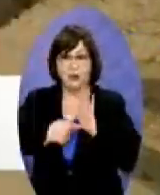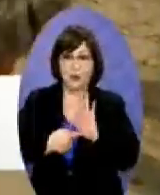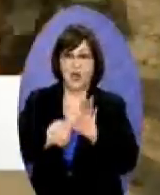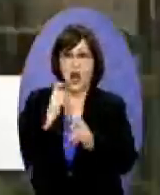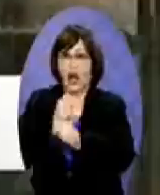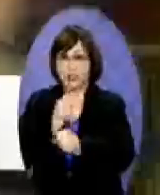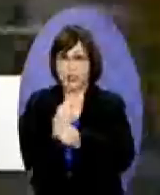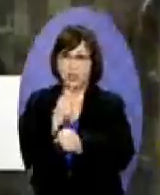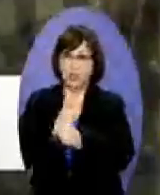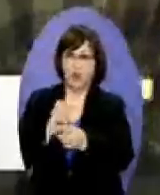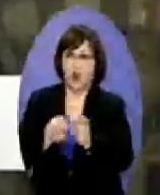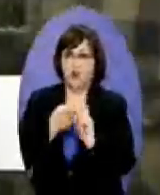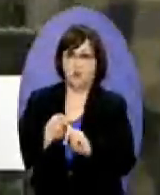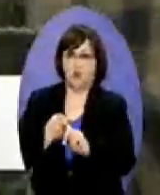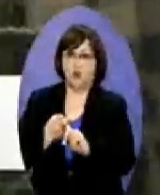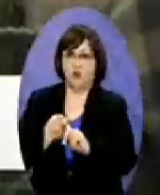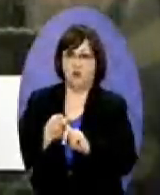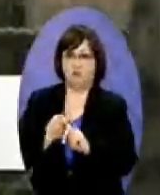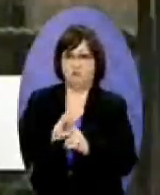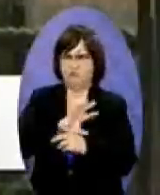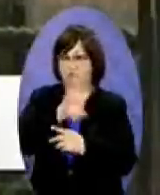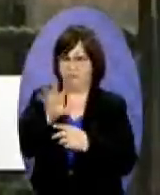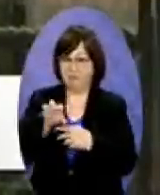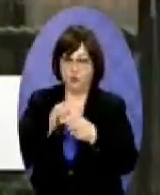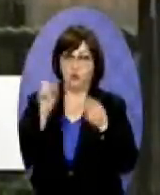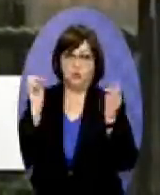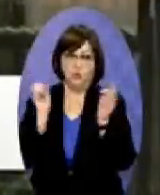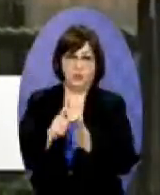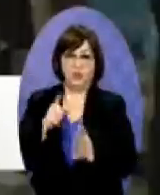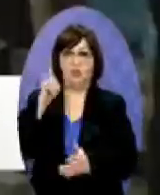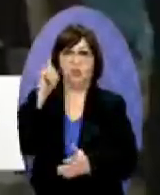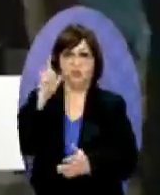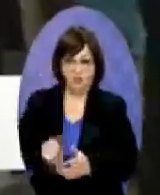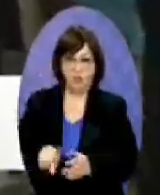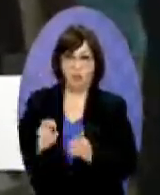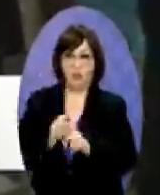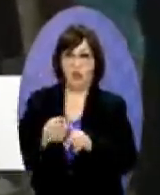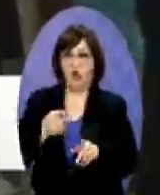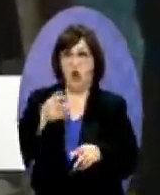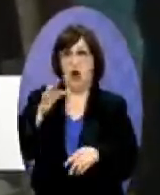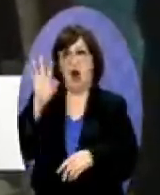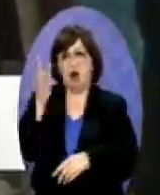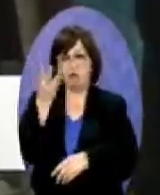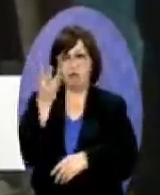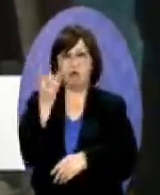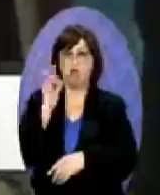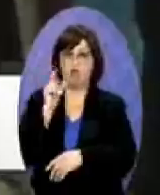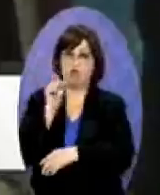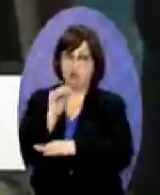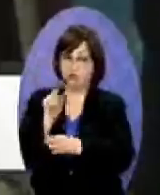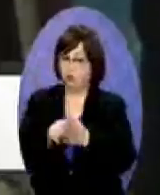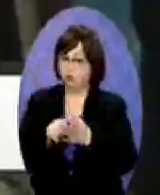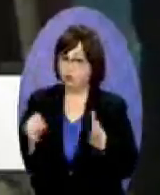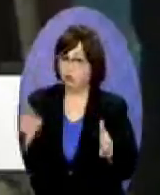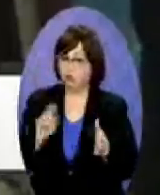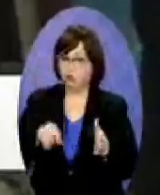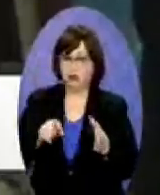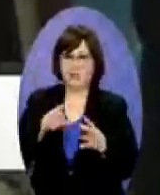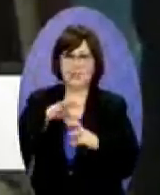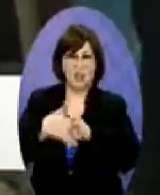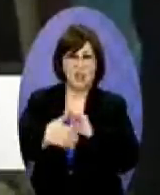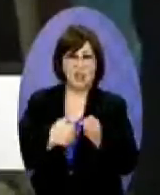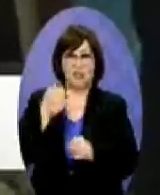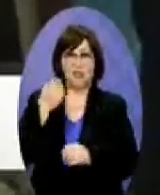үрэг хамарсан чухал асуудал болж байна. Дэлхийд дахинд өнөөдөр 2-7 оног тутамд нэг хэл устдаж түүнийг даган тухайн үндэстний түүх,